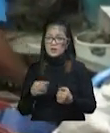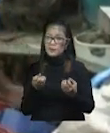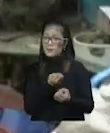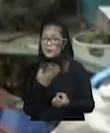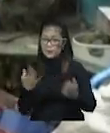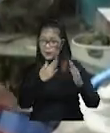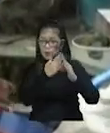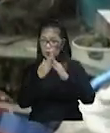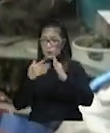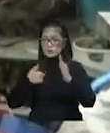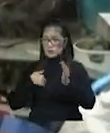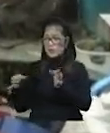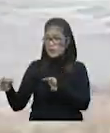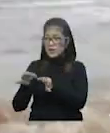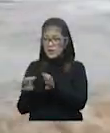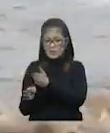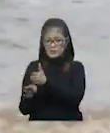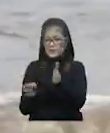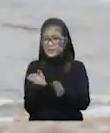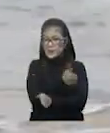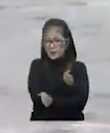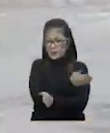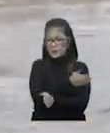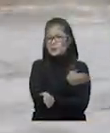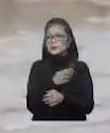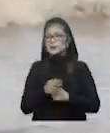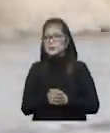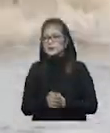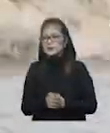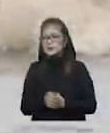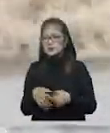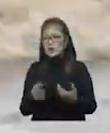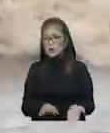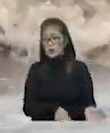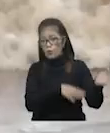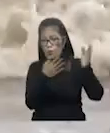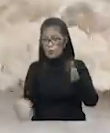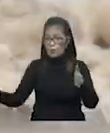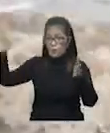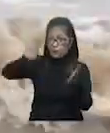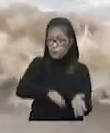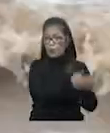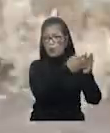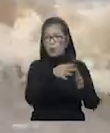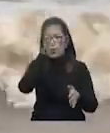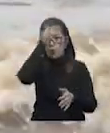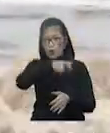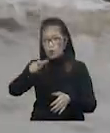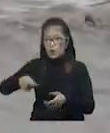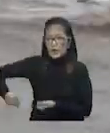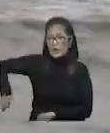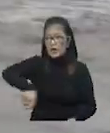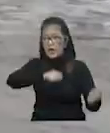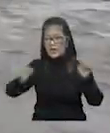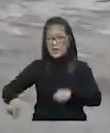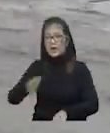sama pakar saya ini. Terjangan badai dan gelombang tinggi juga membuat nelayan di pesisir Kabupaten Batang, Jawa